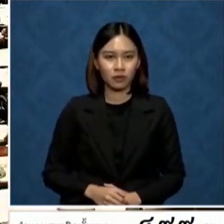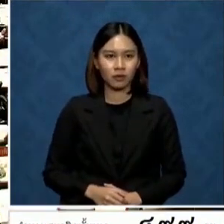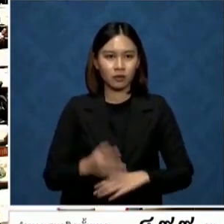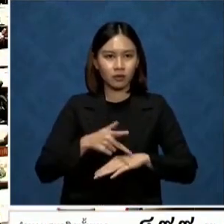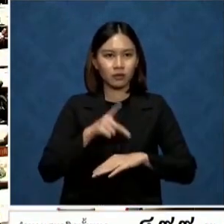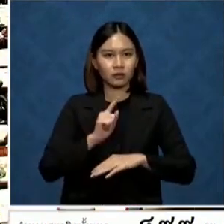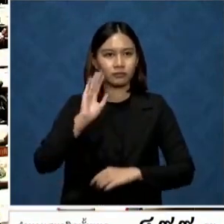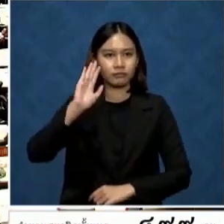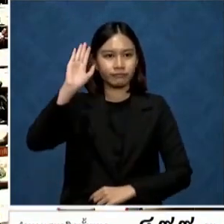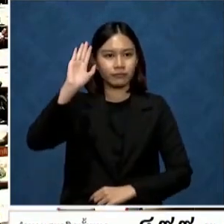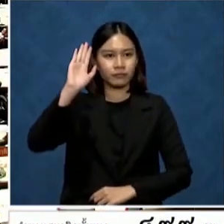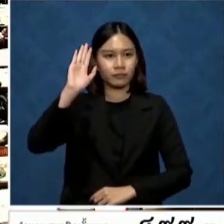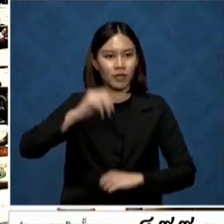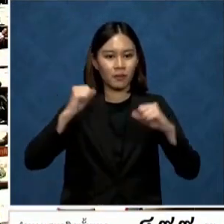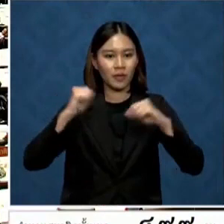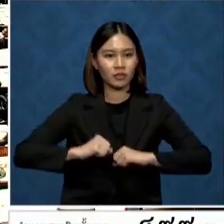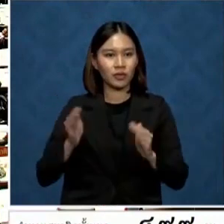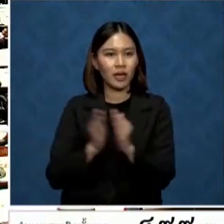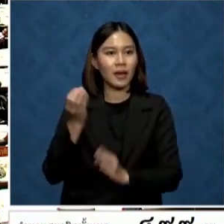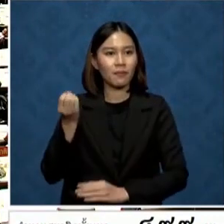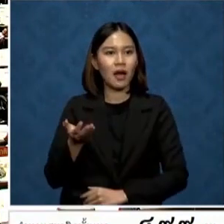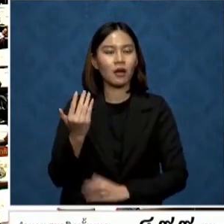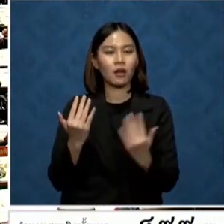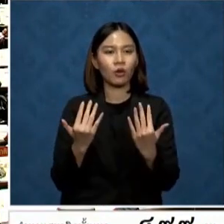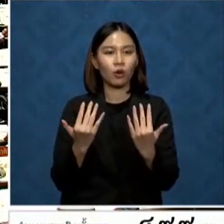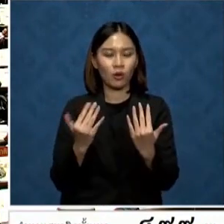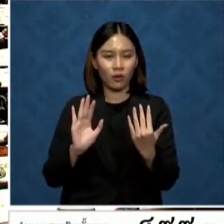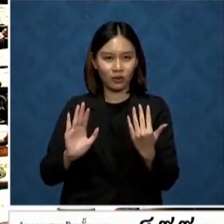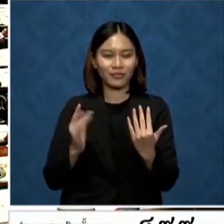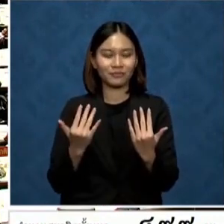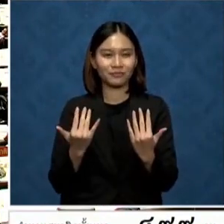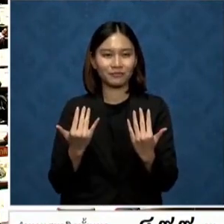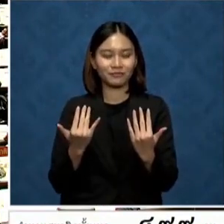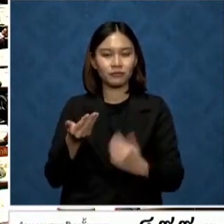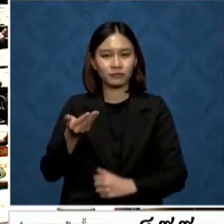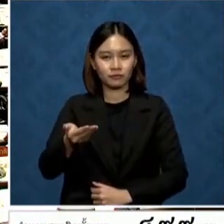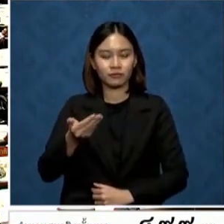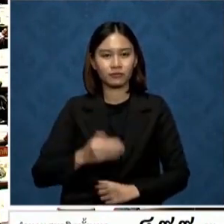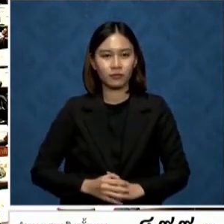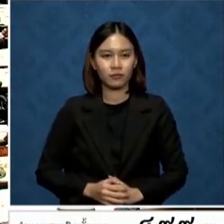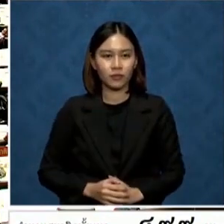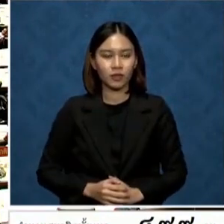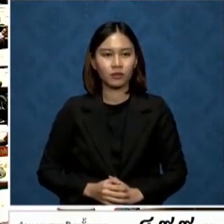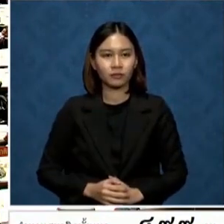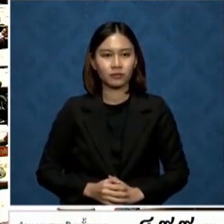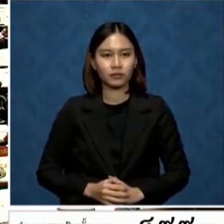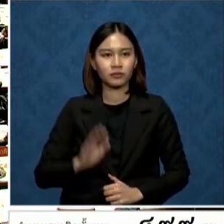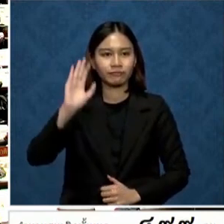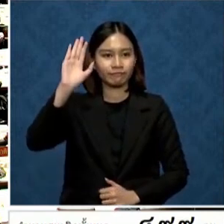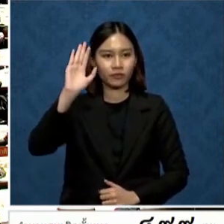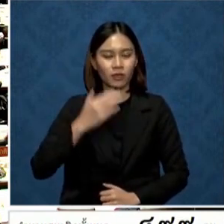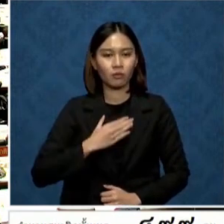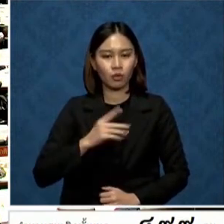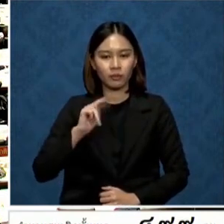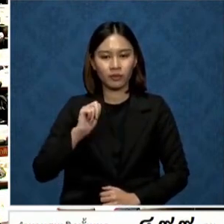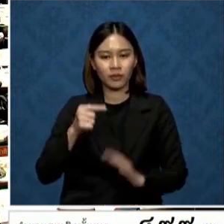กราบเรียนท่านประธานสภาใช้เสียงข้างมากครับเดี๋ยวสักครู่สักครู่นะครับขอเชิญท่านณัฐพงษ์ครับครับขออนุญาตท่านดรนะครับผมนัฐพงษ์